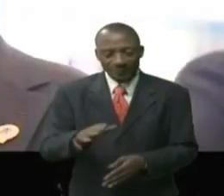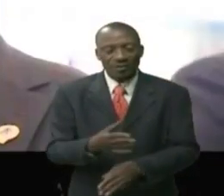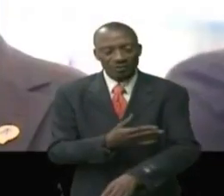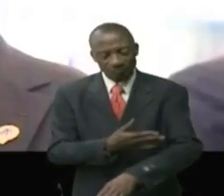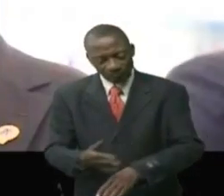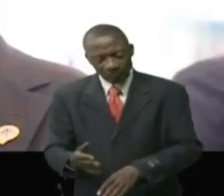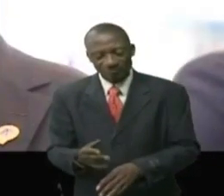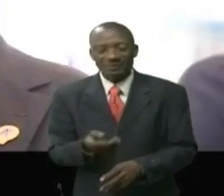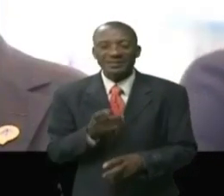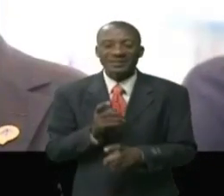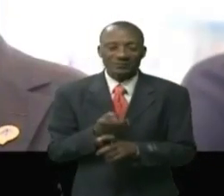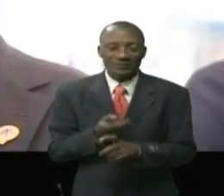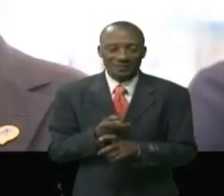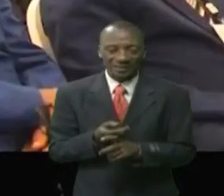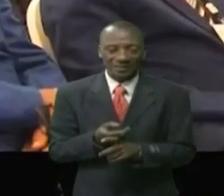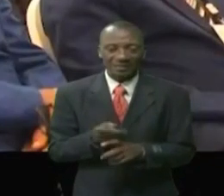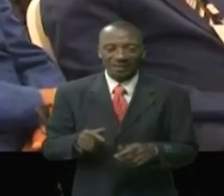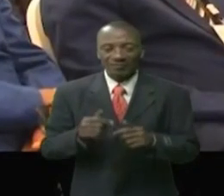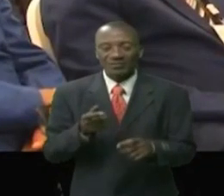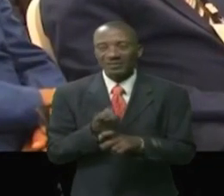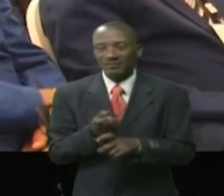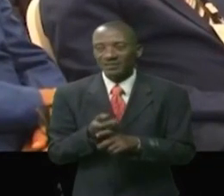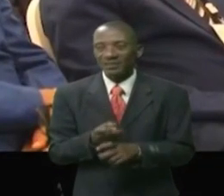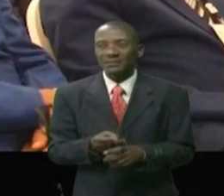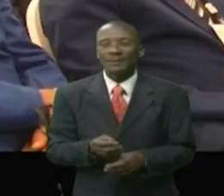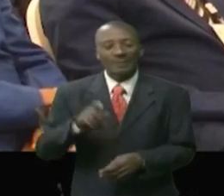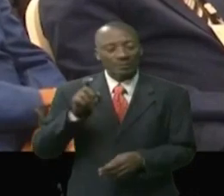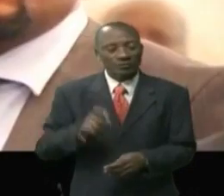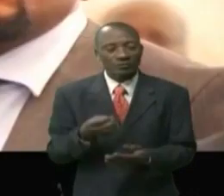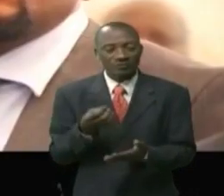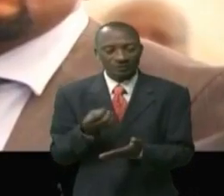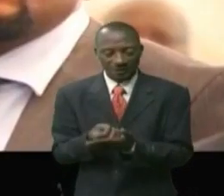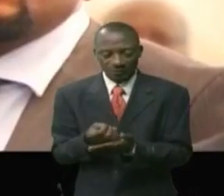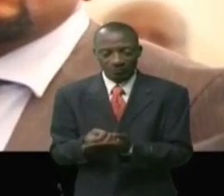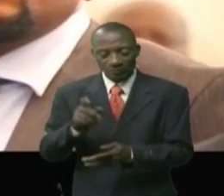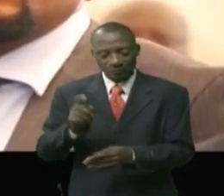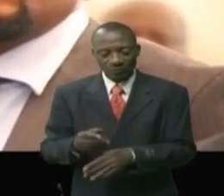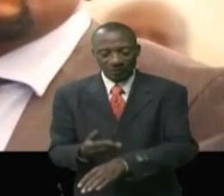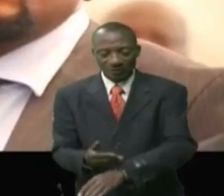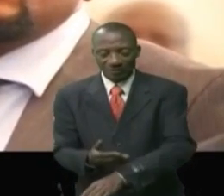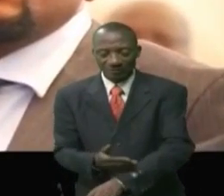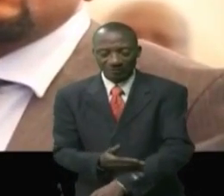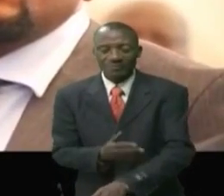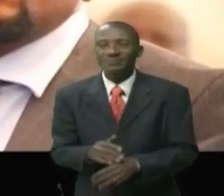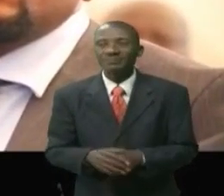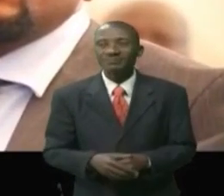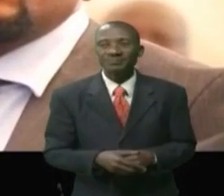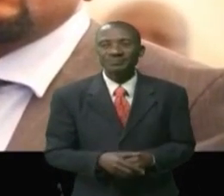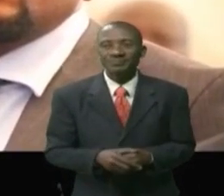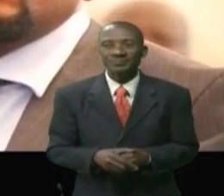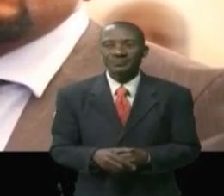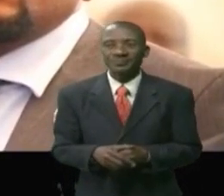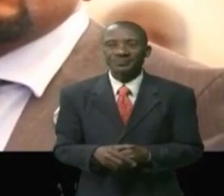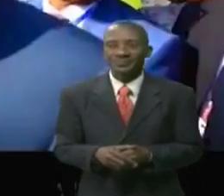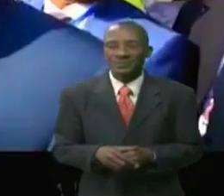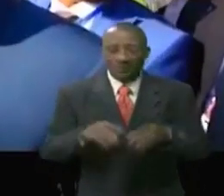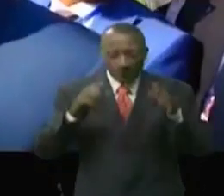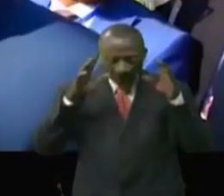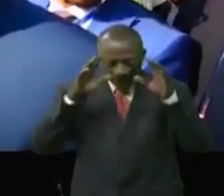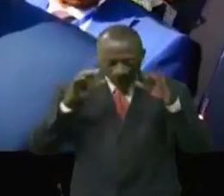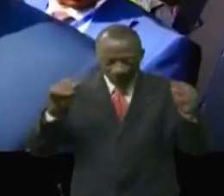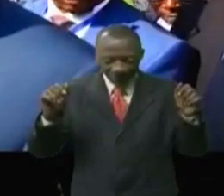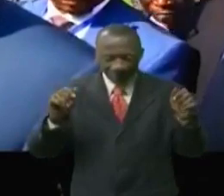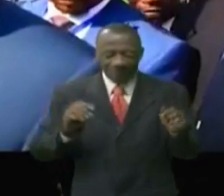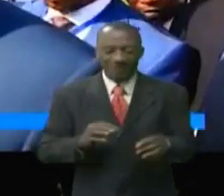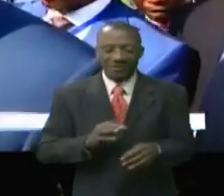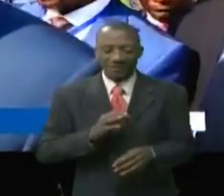vision du chef de l'État qui prendne la revanche du sol sur les sous-sol le présidentekedi est en train de vous démontrer qu'on peut réellement